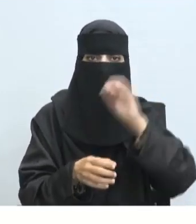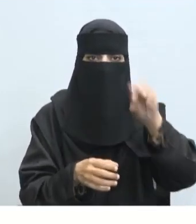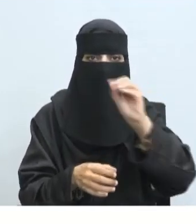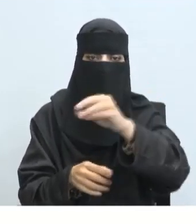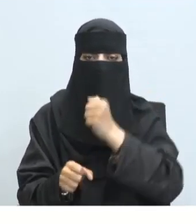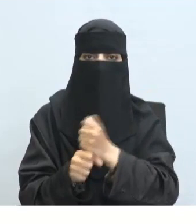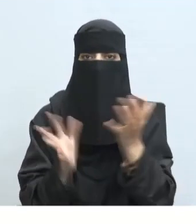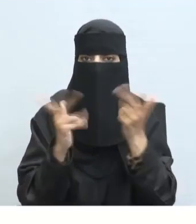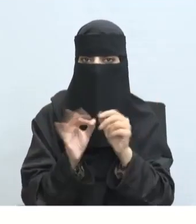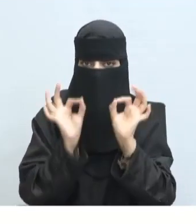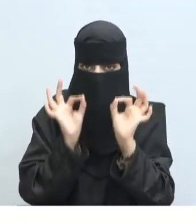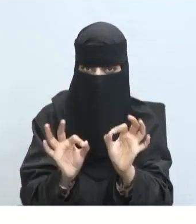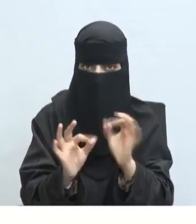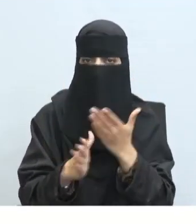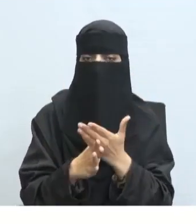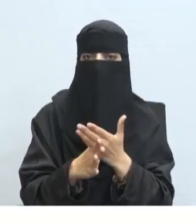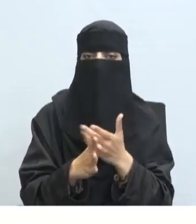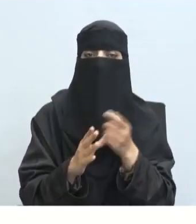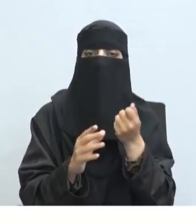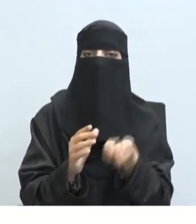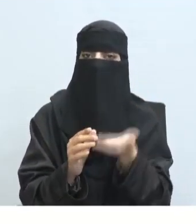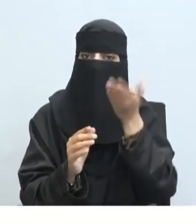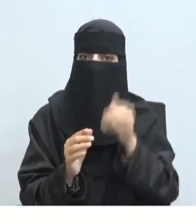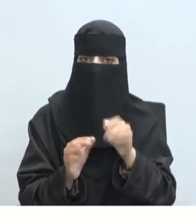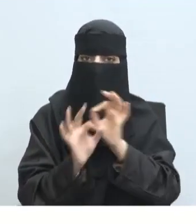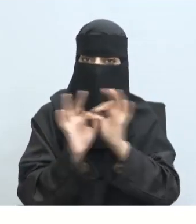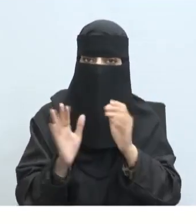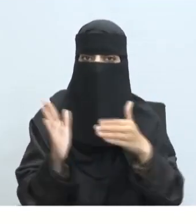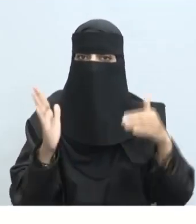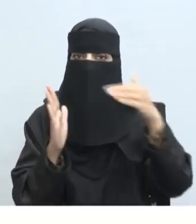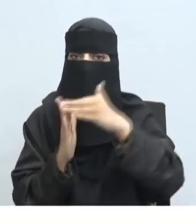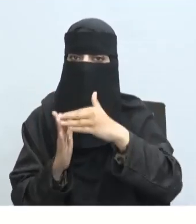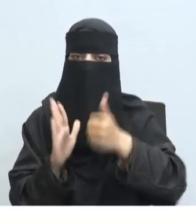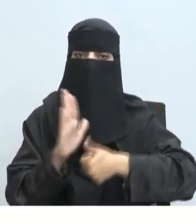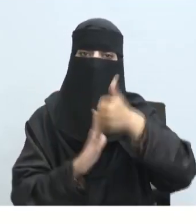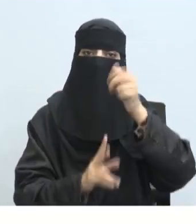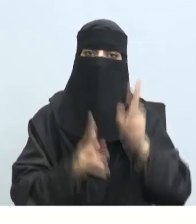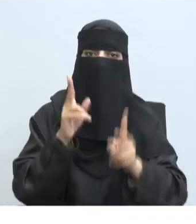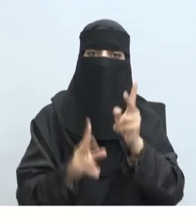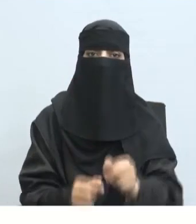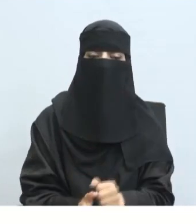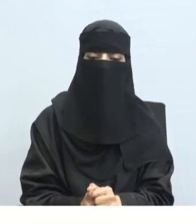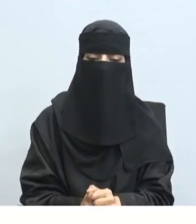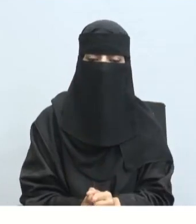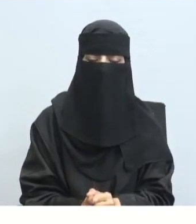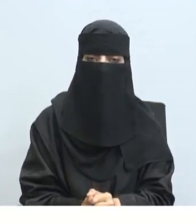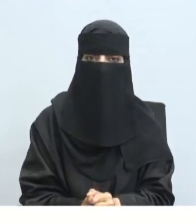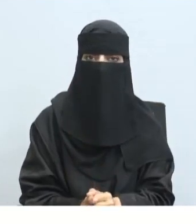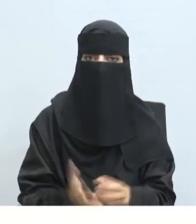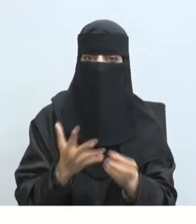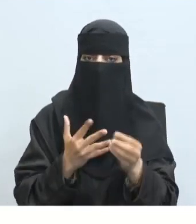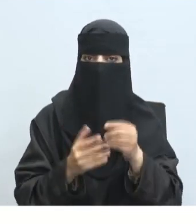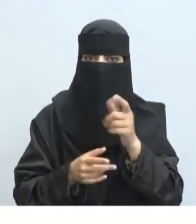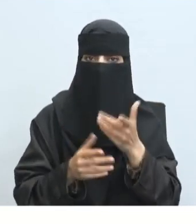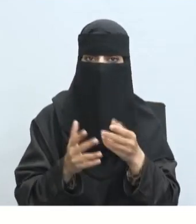العدد الصحيح ووضعنا التكاليف الصحيحه ومن ثم سيقودنا الى النجاح كذلك من عما من وسائل